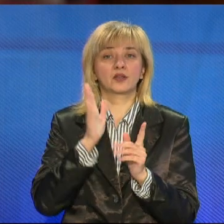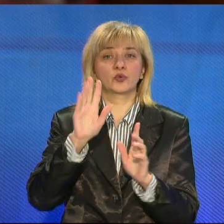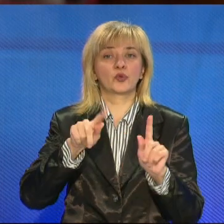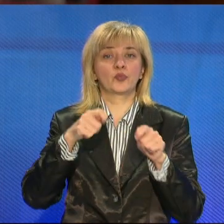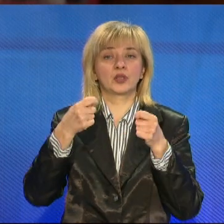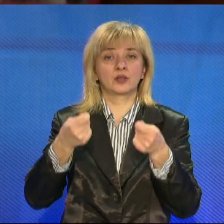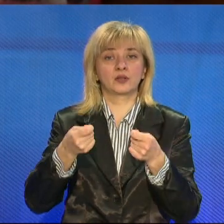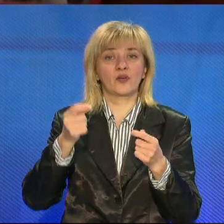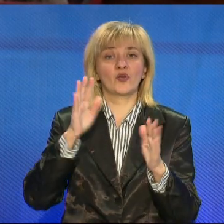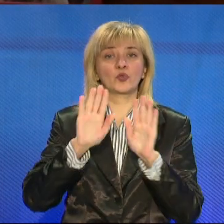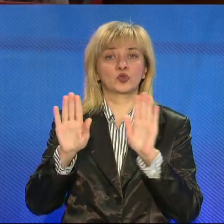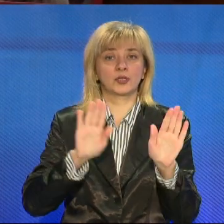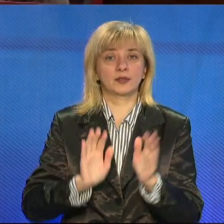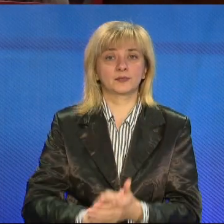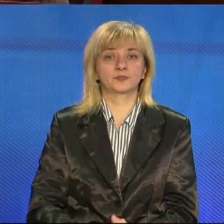Музей адукацыі вобласці.